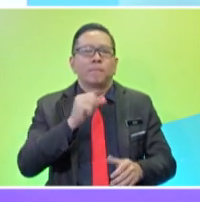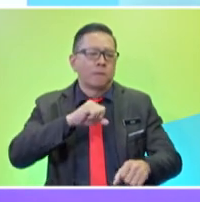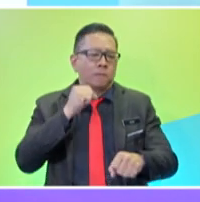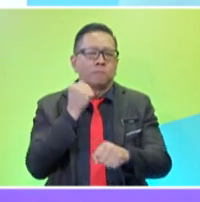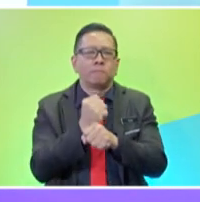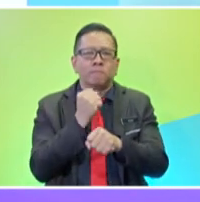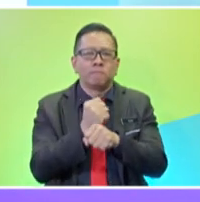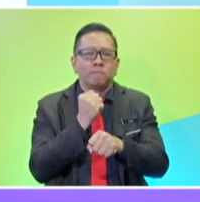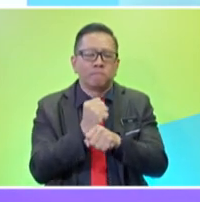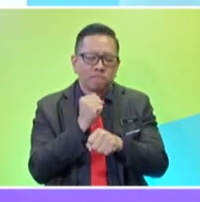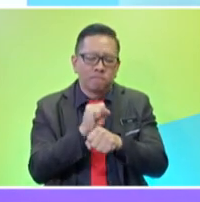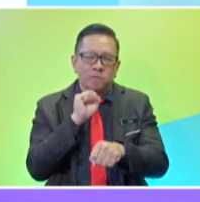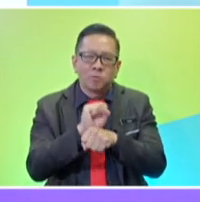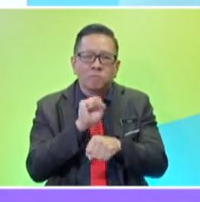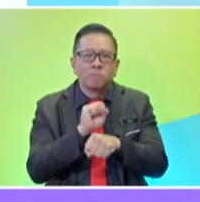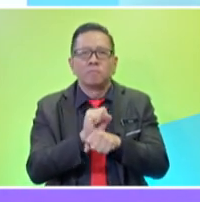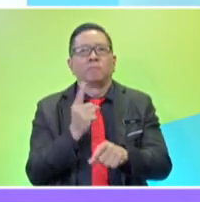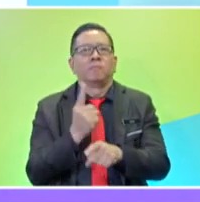buat sesuatu